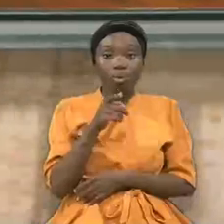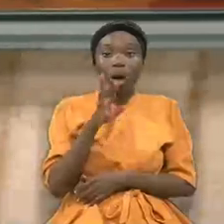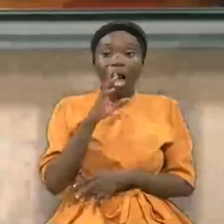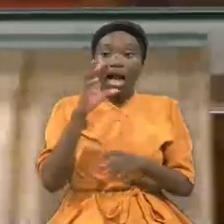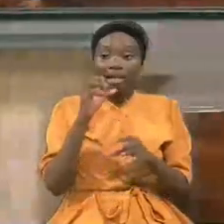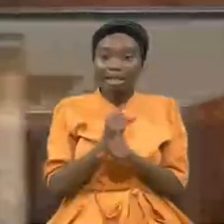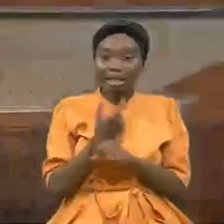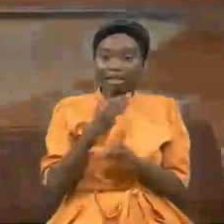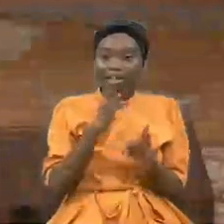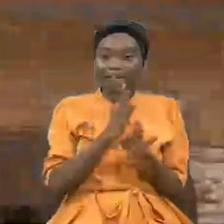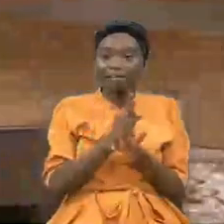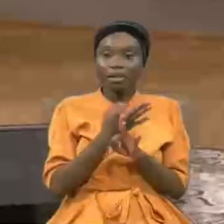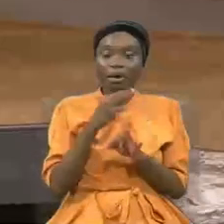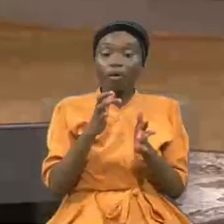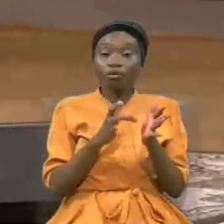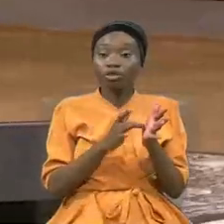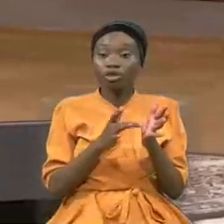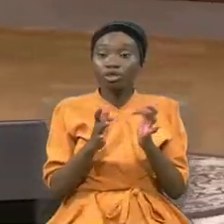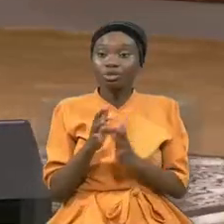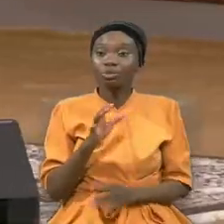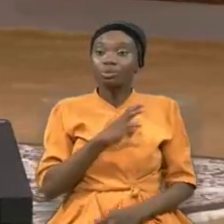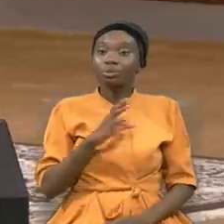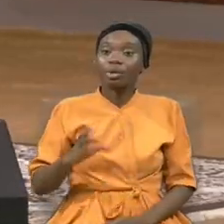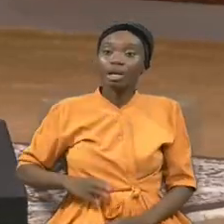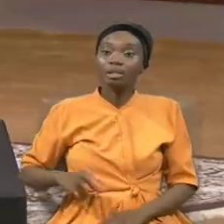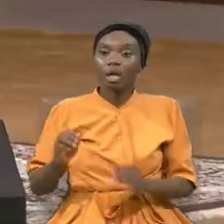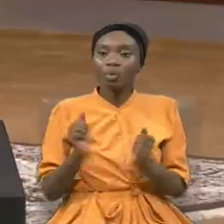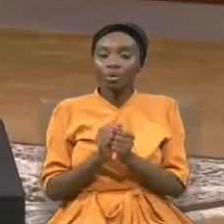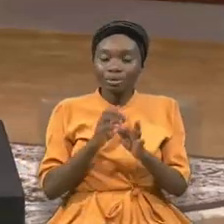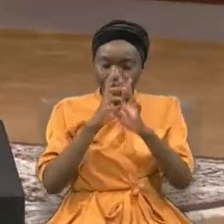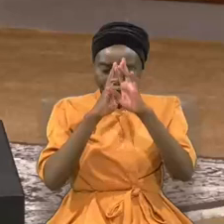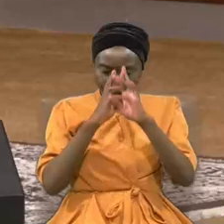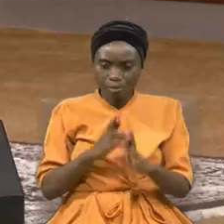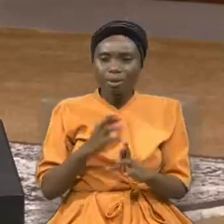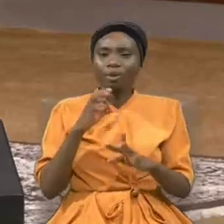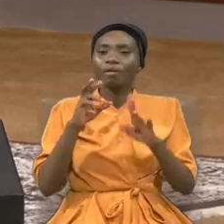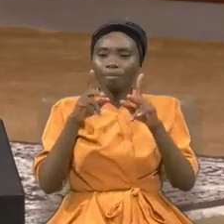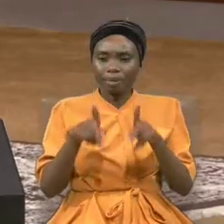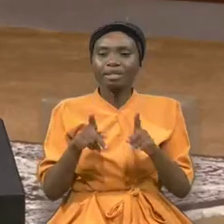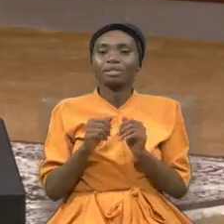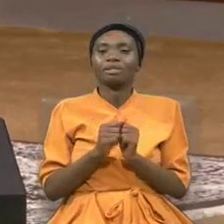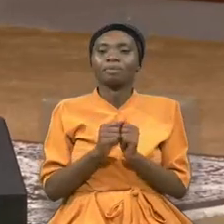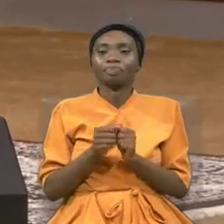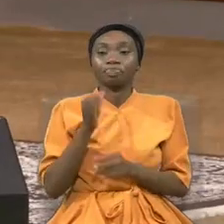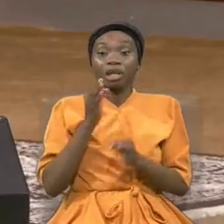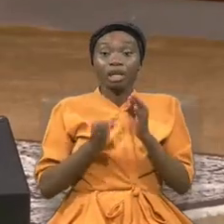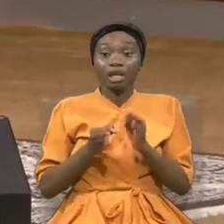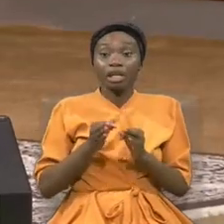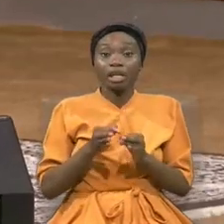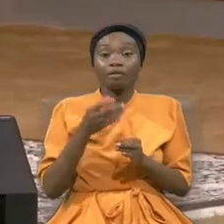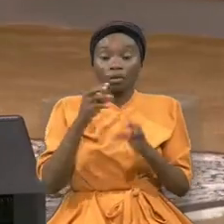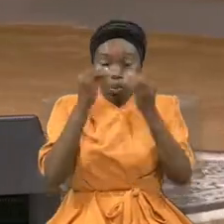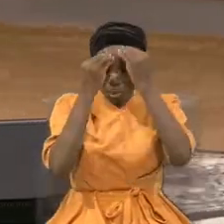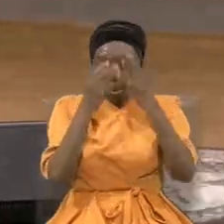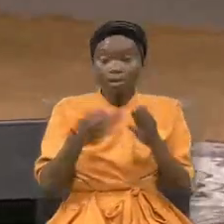vous prenez la foi de Jésus-Christ avec acception de personne. Et si vous êtes